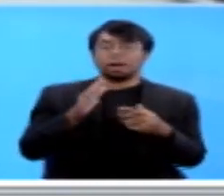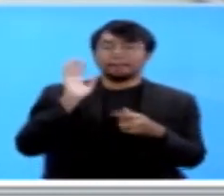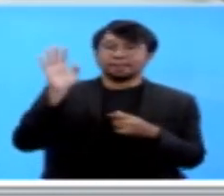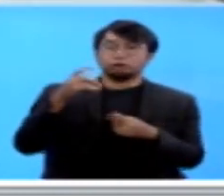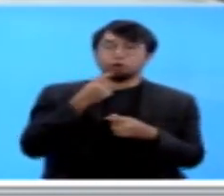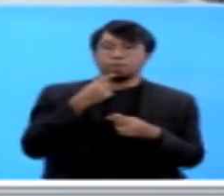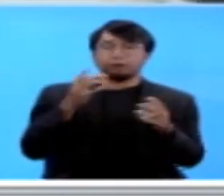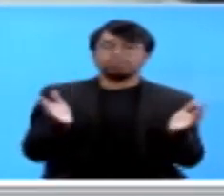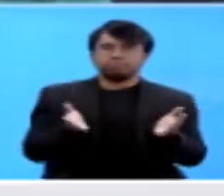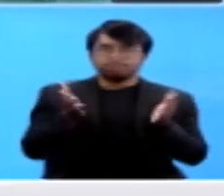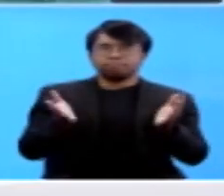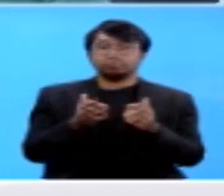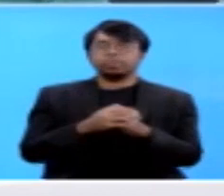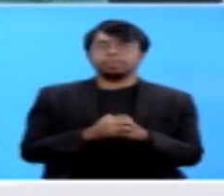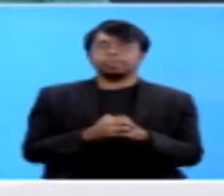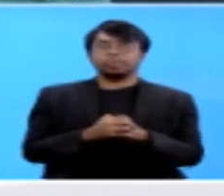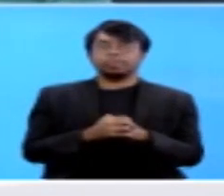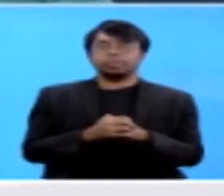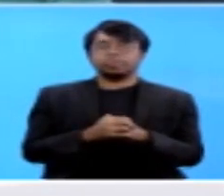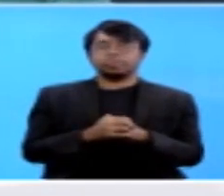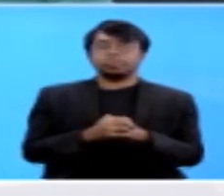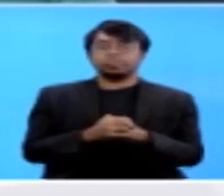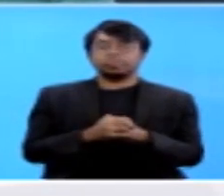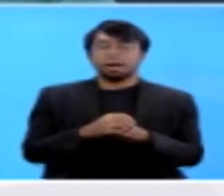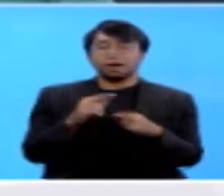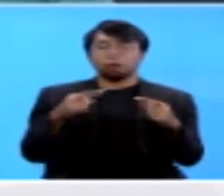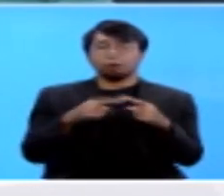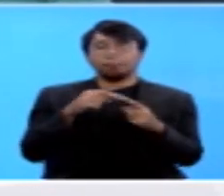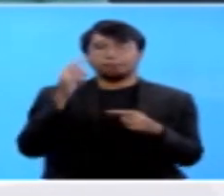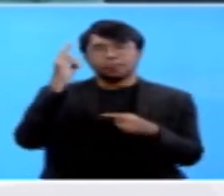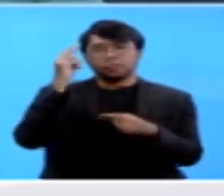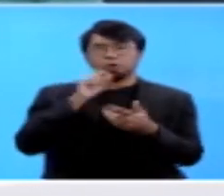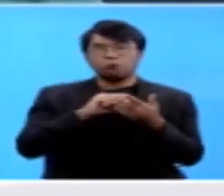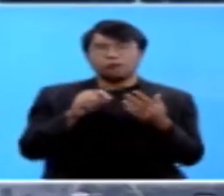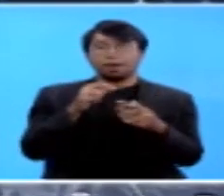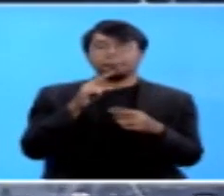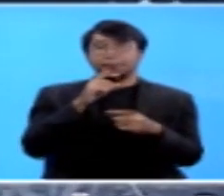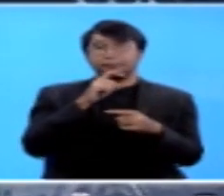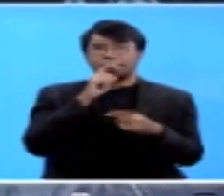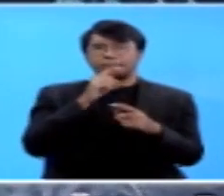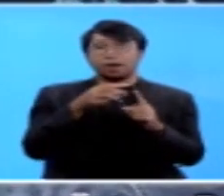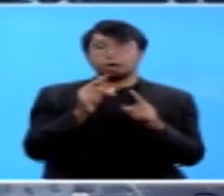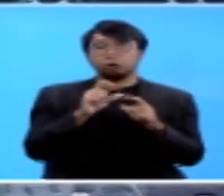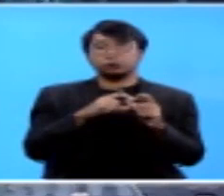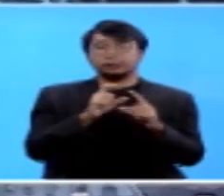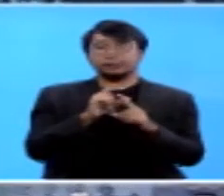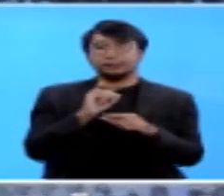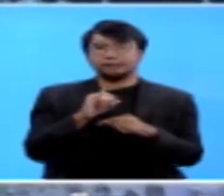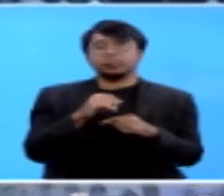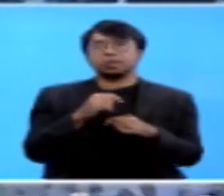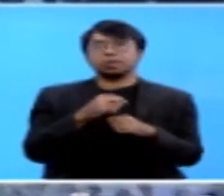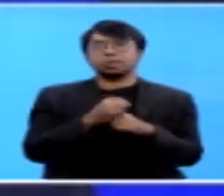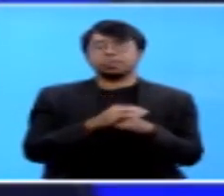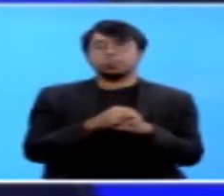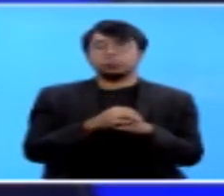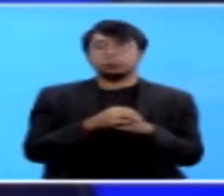Baik, oke. Brutno, kita sudah terhubung dengan kepala sekolah dari SMP PGRI Puringi Nanom Gresik, ada Pak